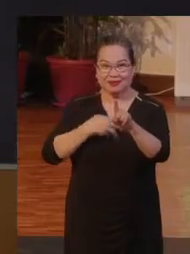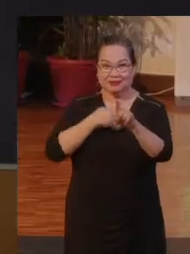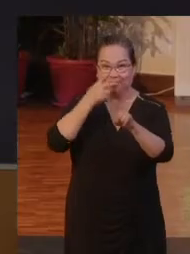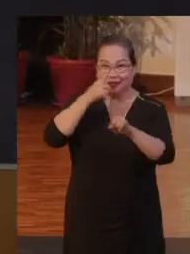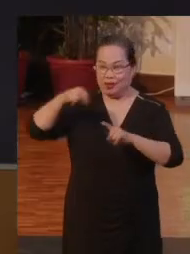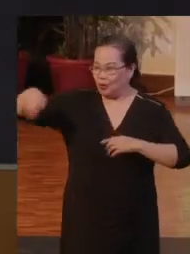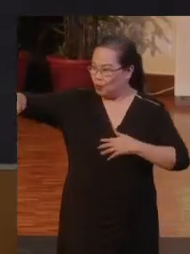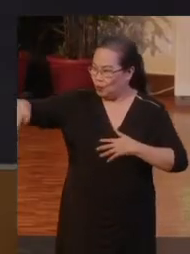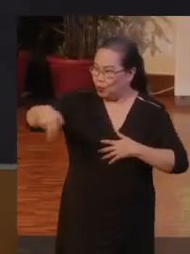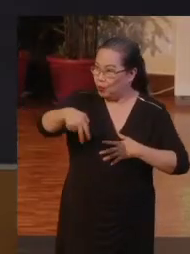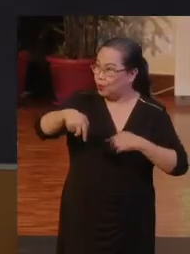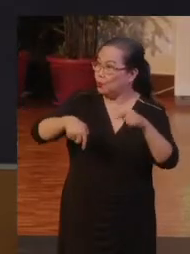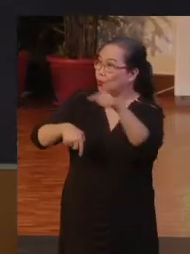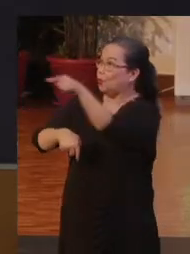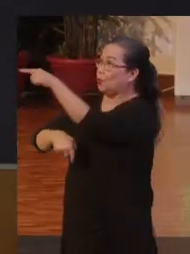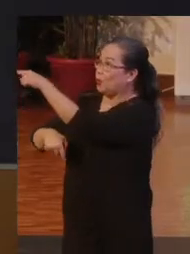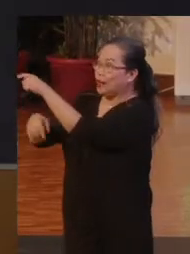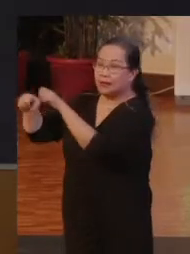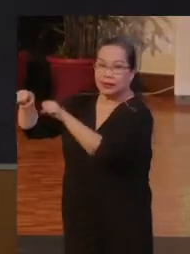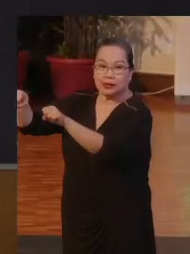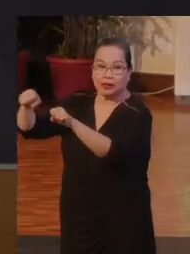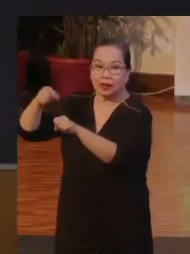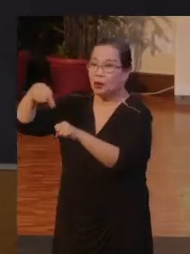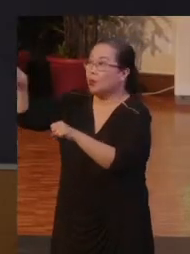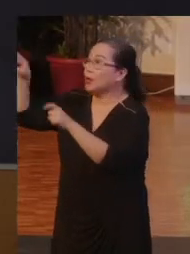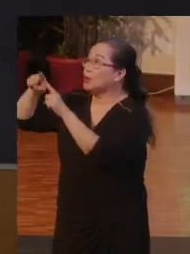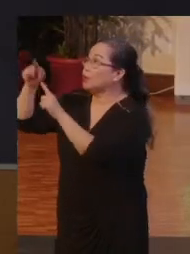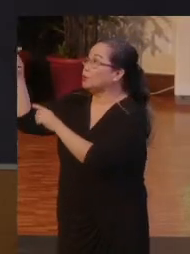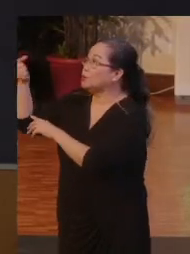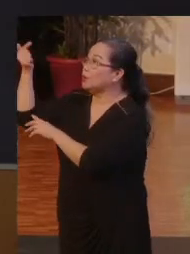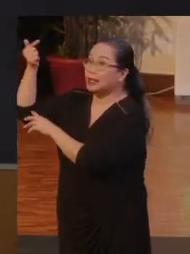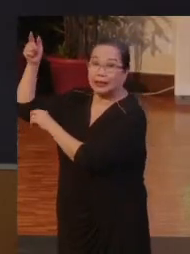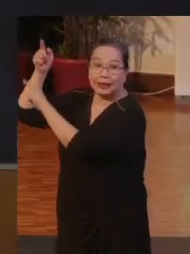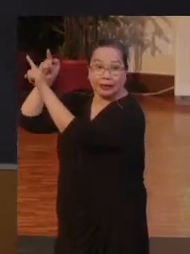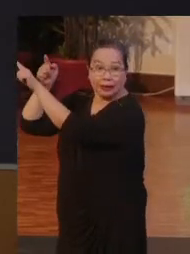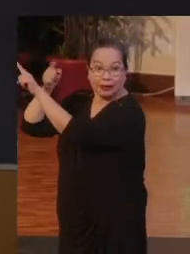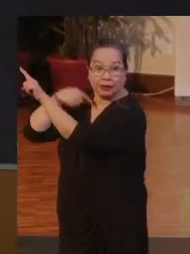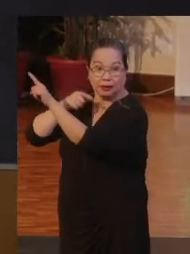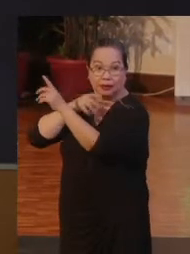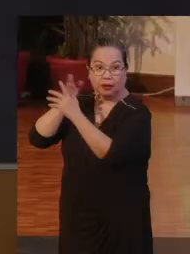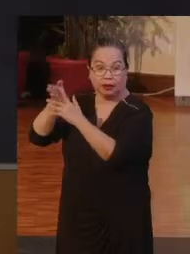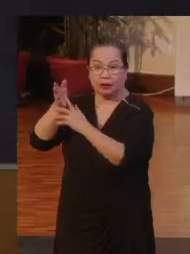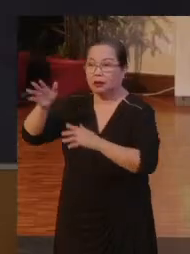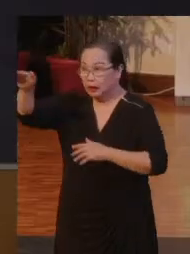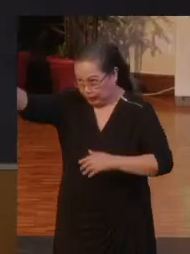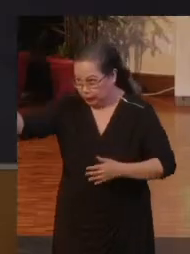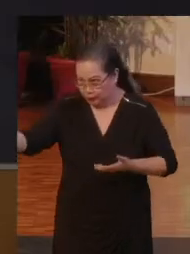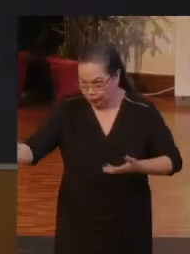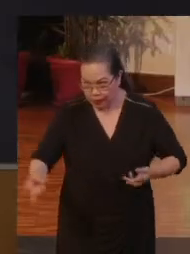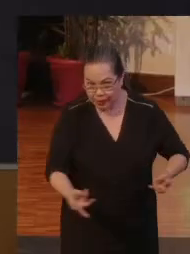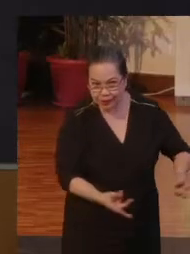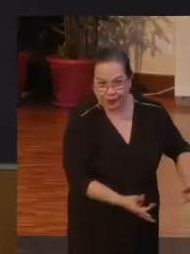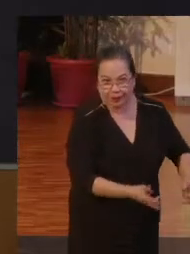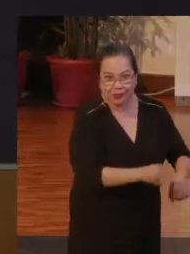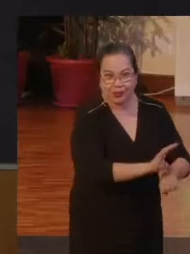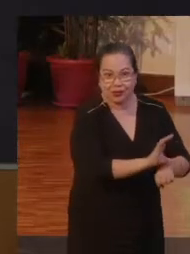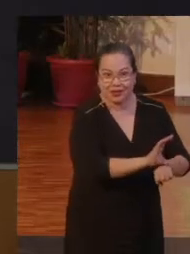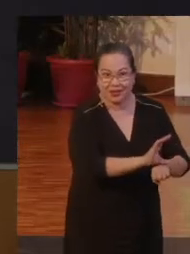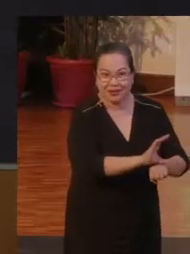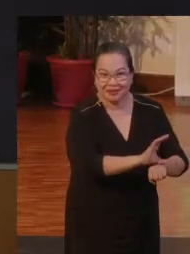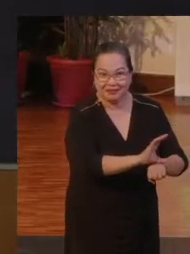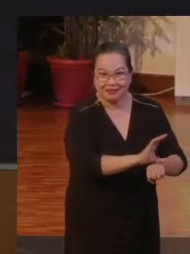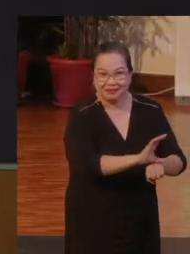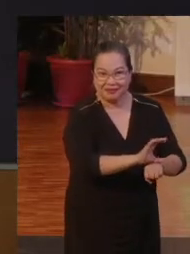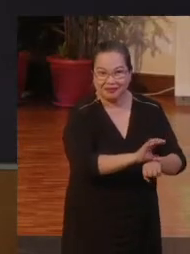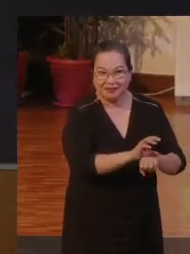Napadaan lang siya. Magsa-shopping lang ng konti sa galeria sa kanyang pag-uwi. Napadaan siya dito sa harap